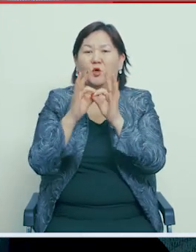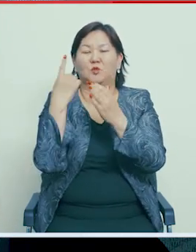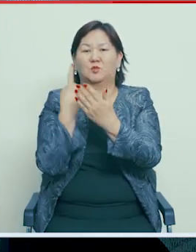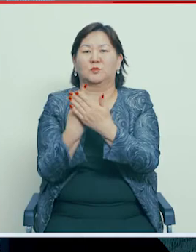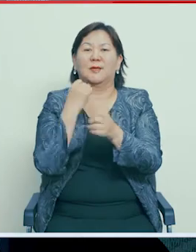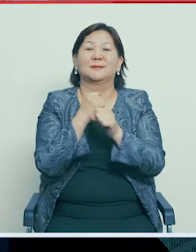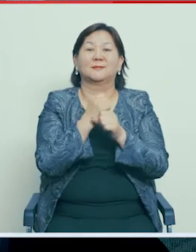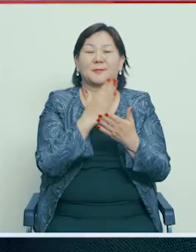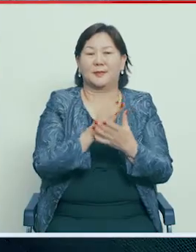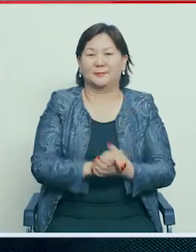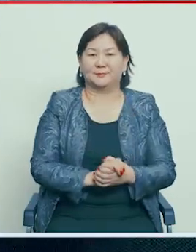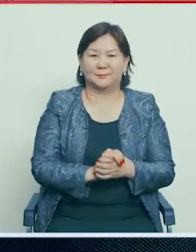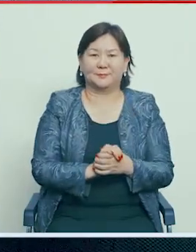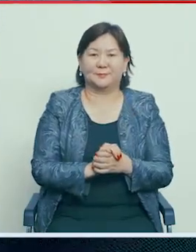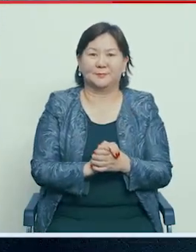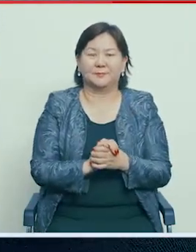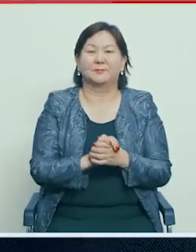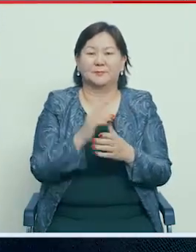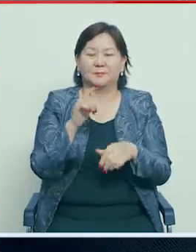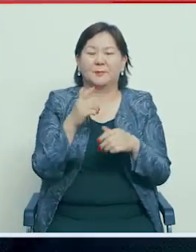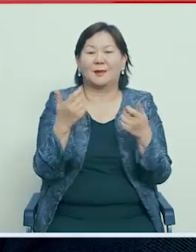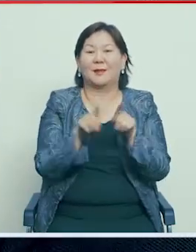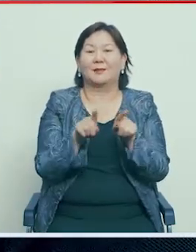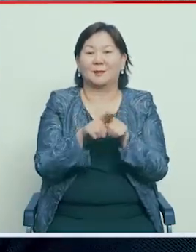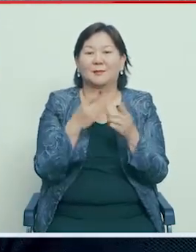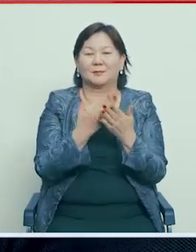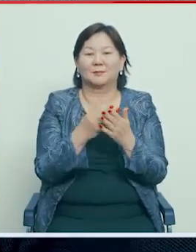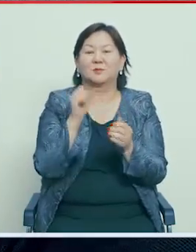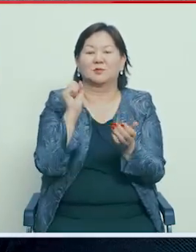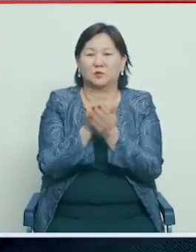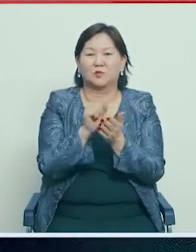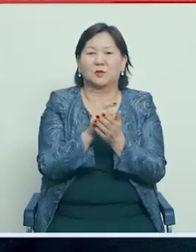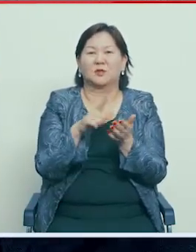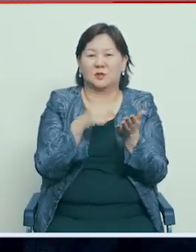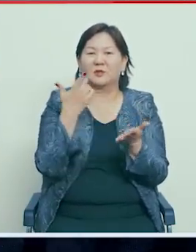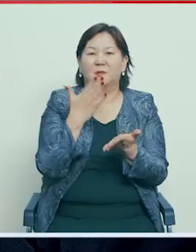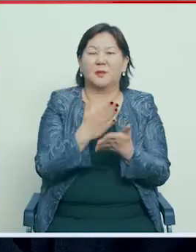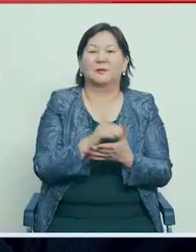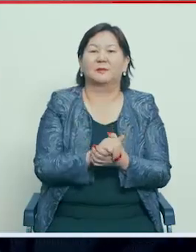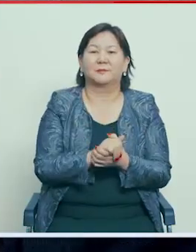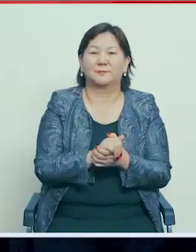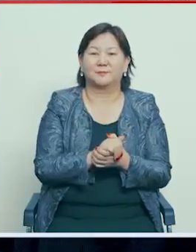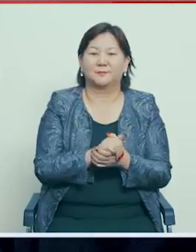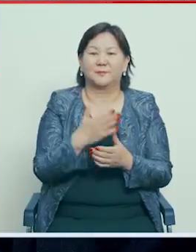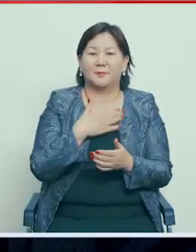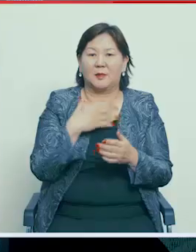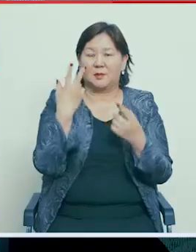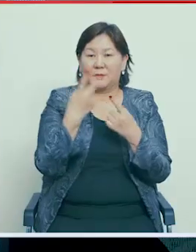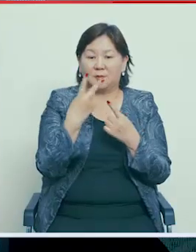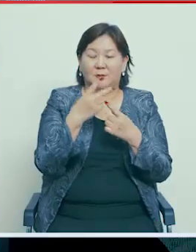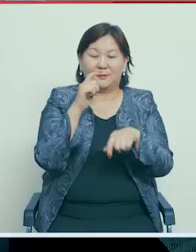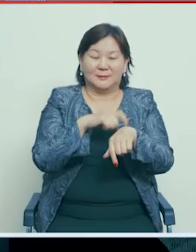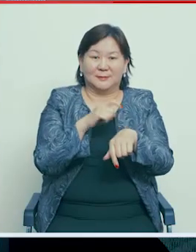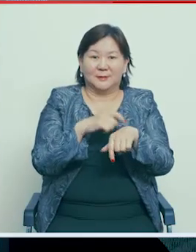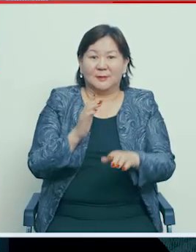ажиллаж байдаг. Яг үүнтэй адилхан энэ айгуу бол хэрэг болж байгаа. За манай нэвтрүүлгийн цаг маань